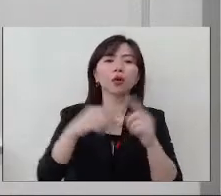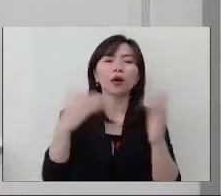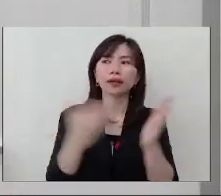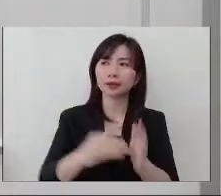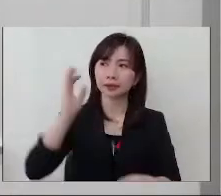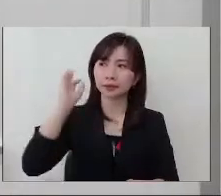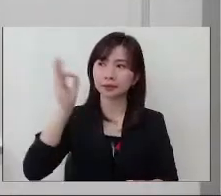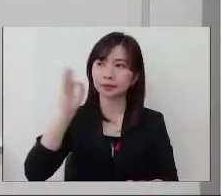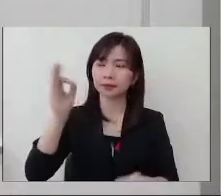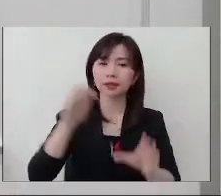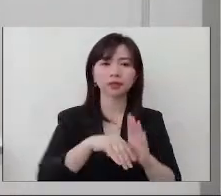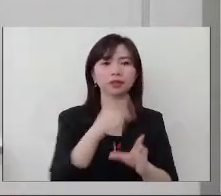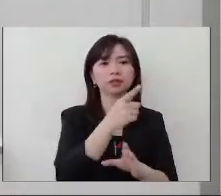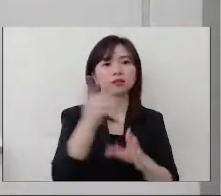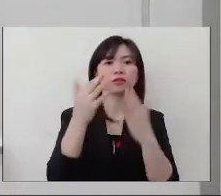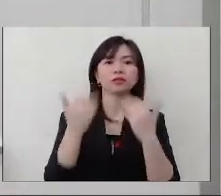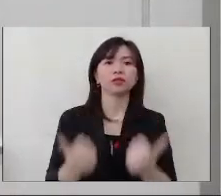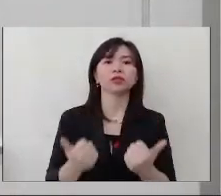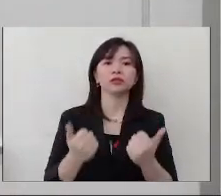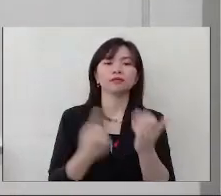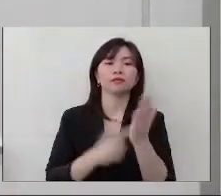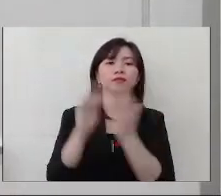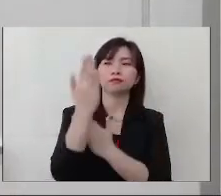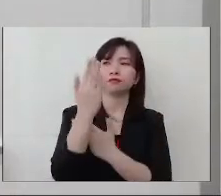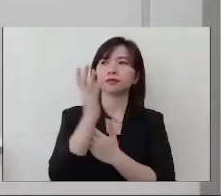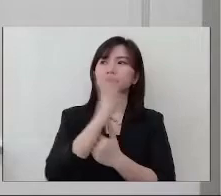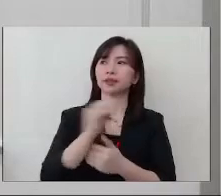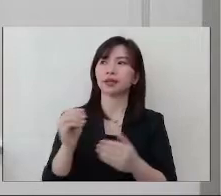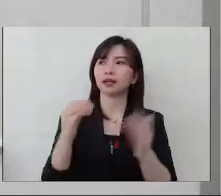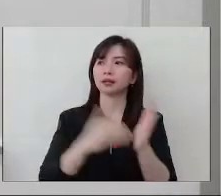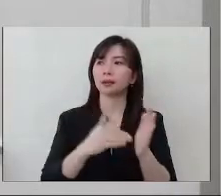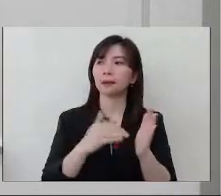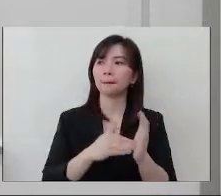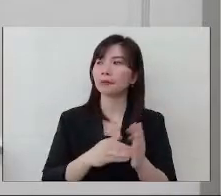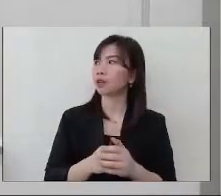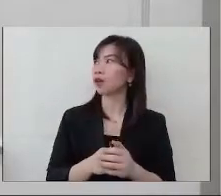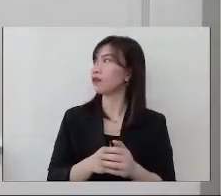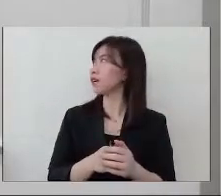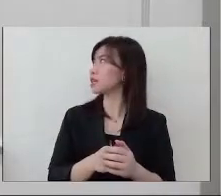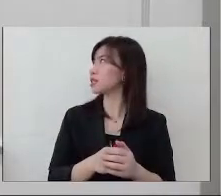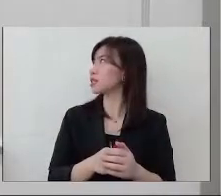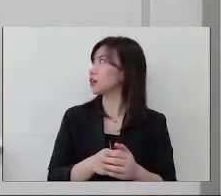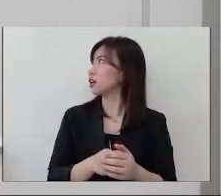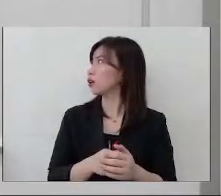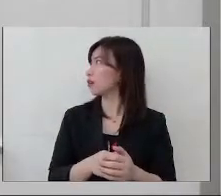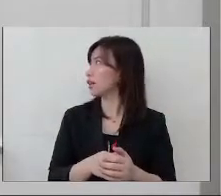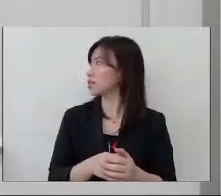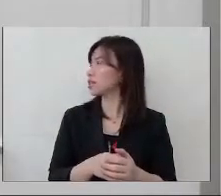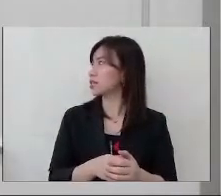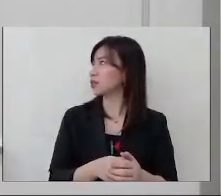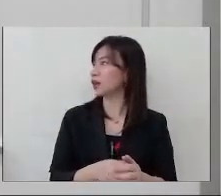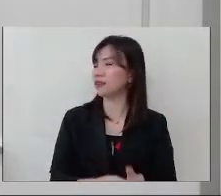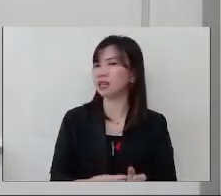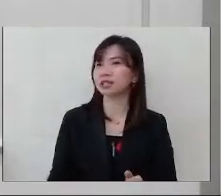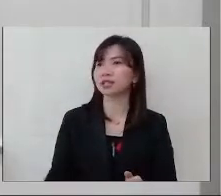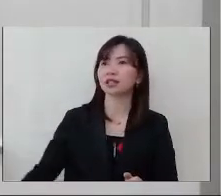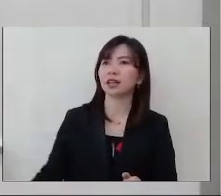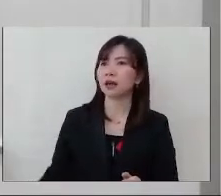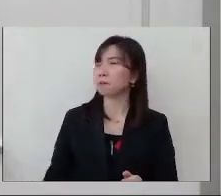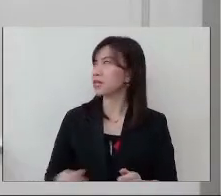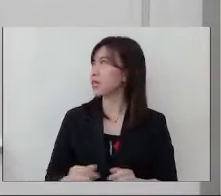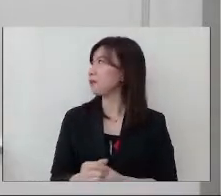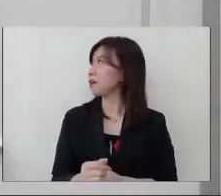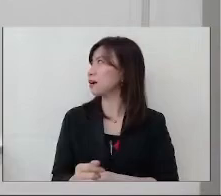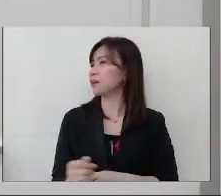pong harapan ngayon pong araw po na ito. Especially since this is the day na ako po ay dinagdagan ng panibagong taon